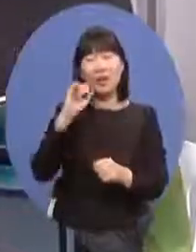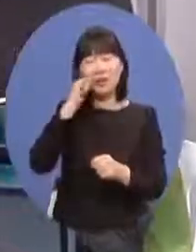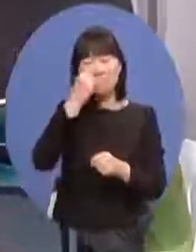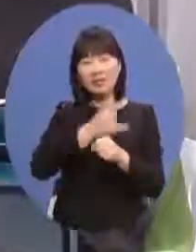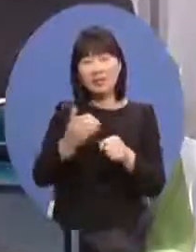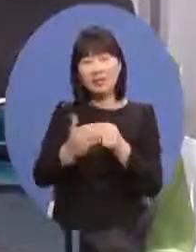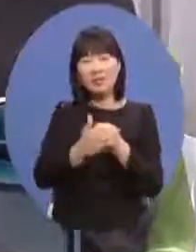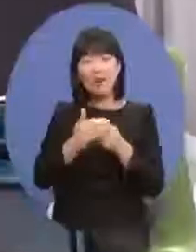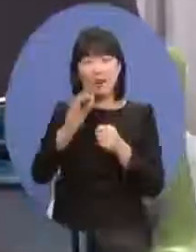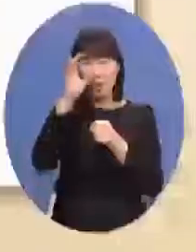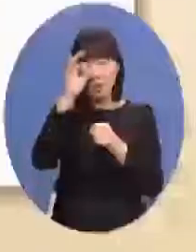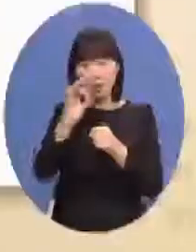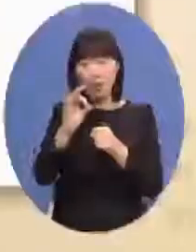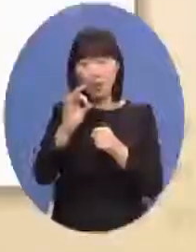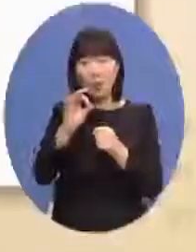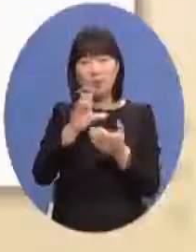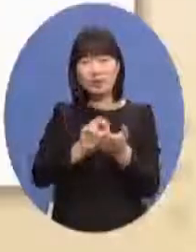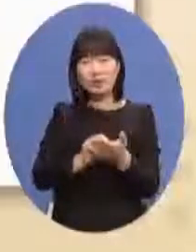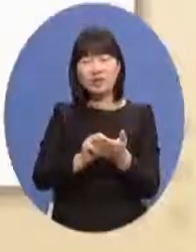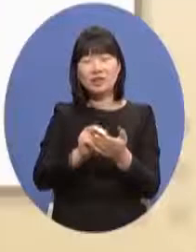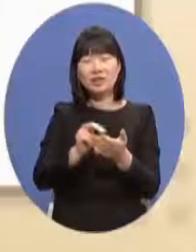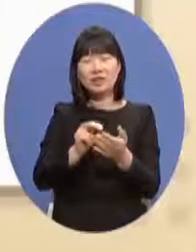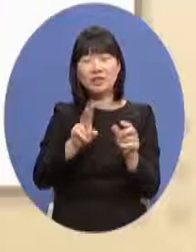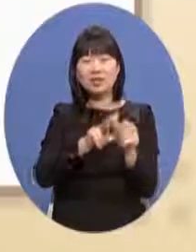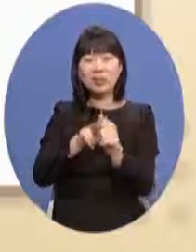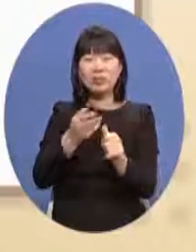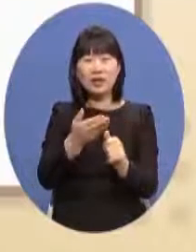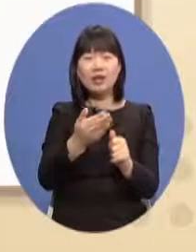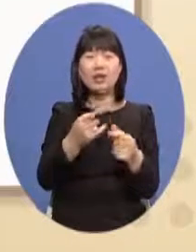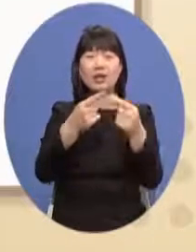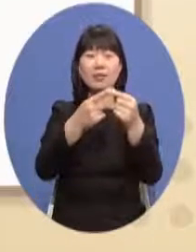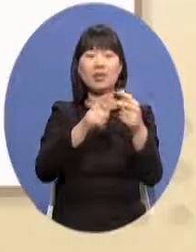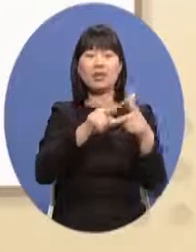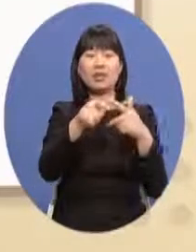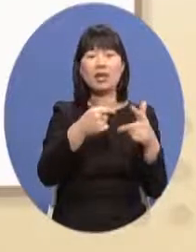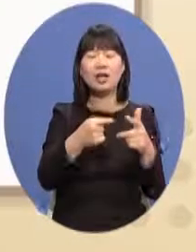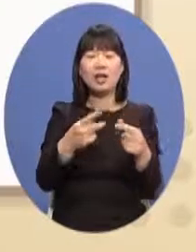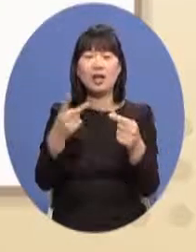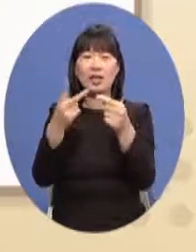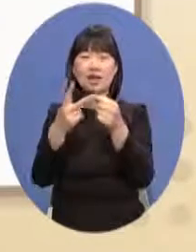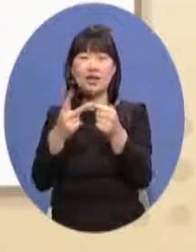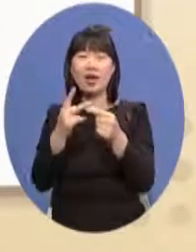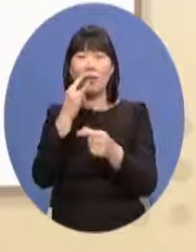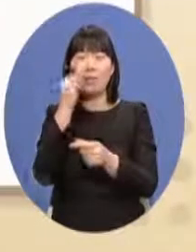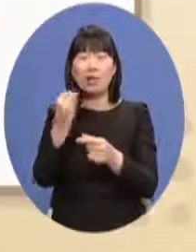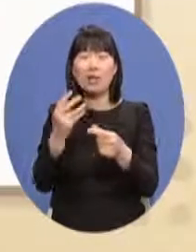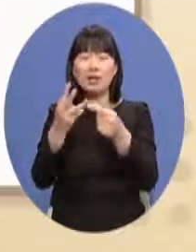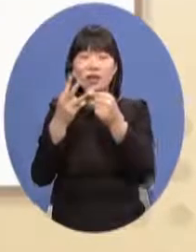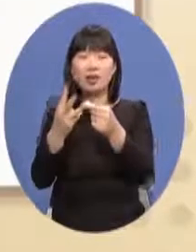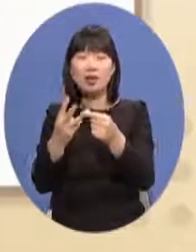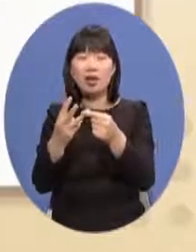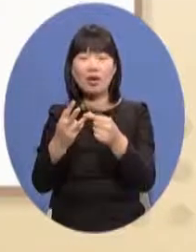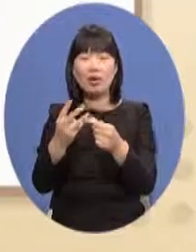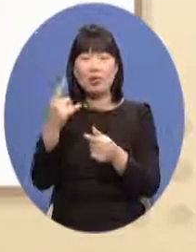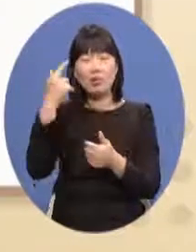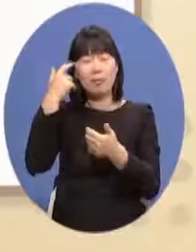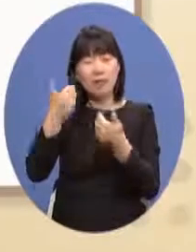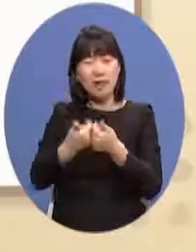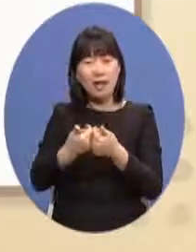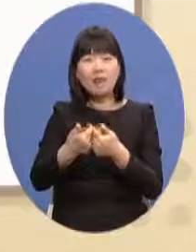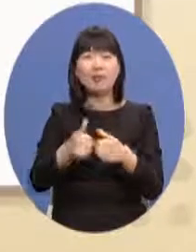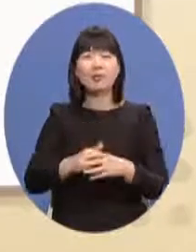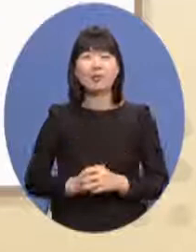드릴게요. 네. 1번, 이해. 2번 엄마, 3번 반항. 이게